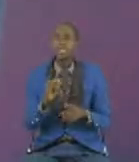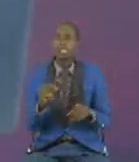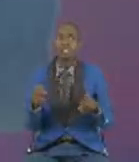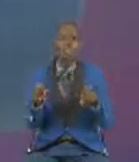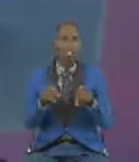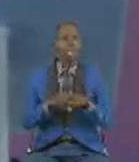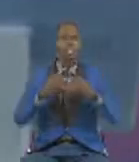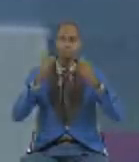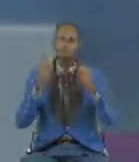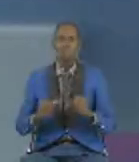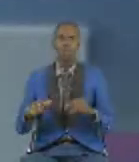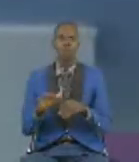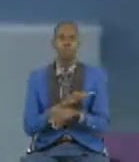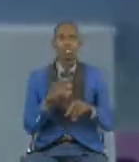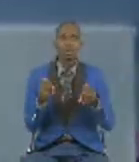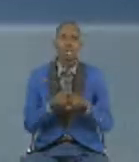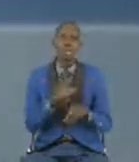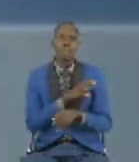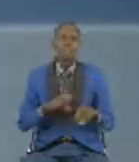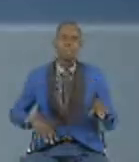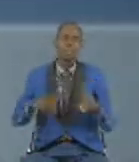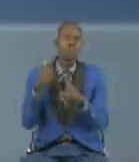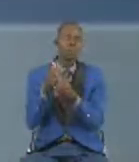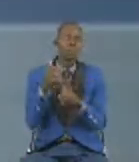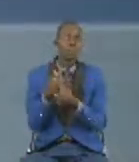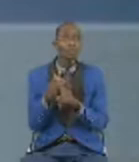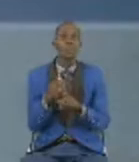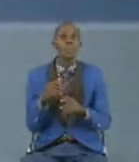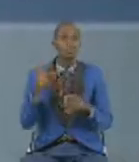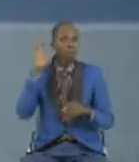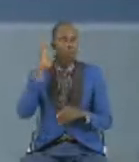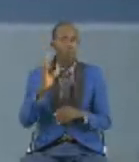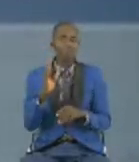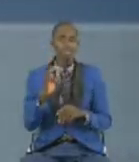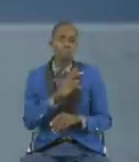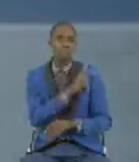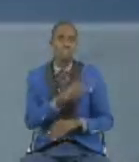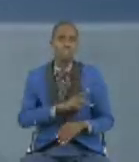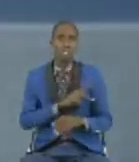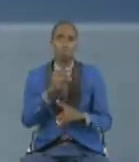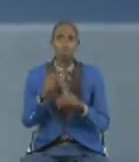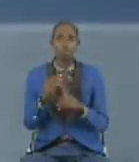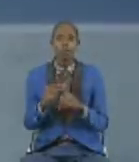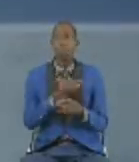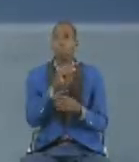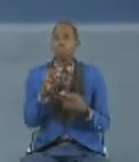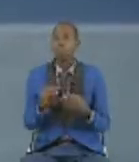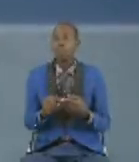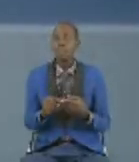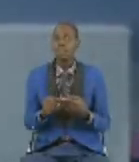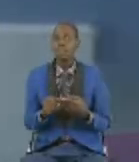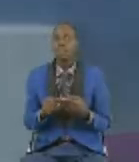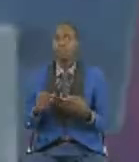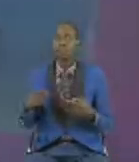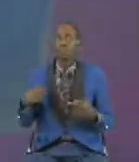aussi forte, comme Christ lui-même, la parole personnalisée. Alors, quand nous avons la